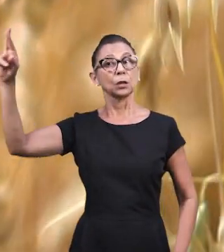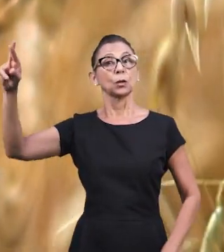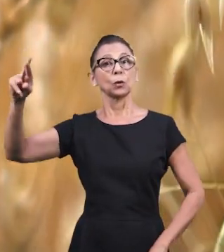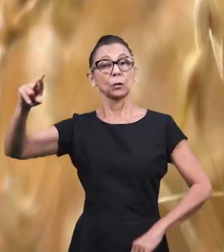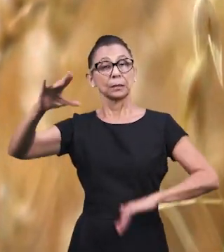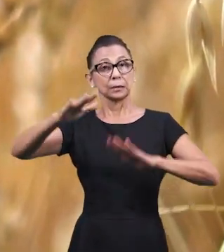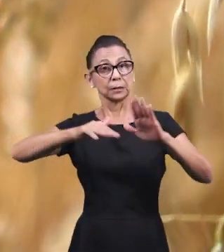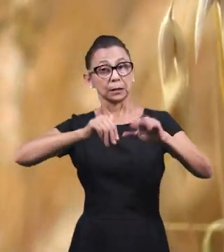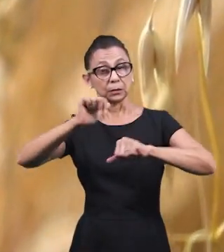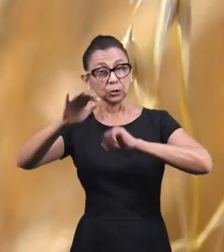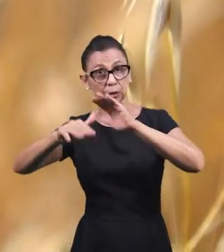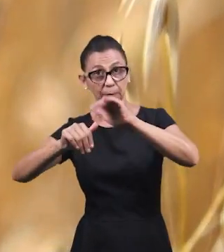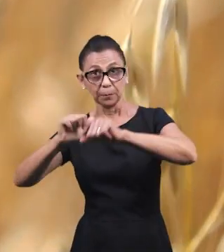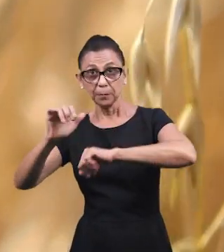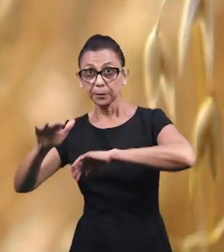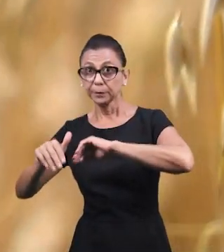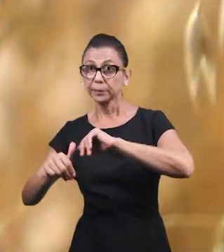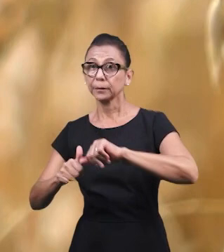саша